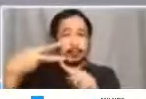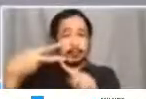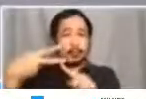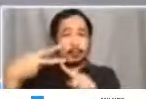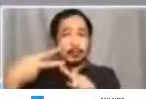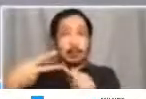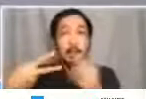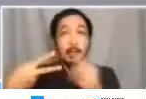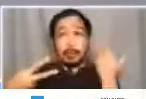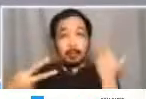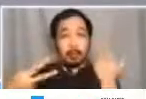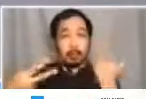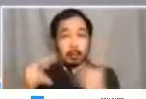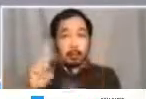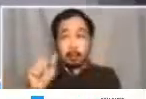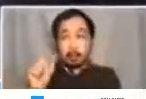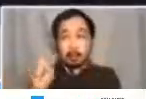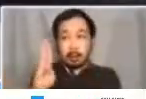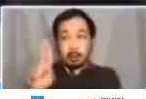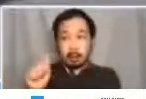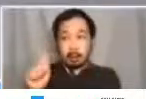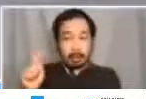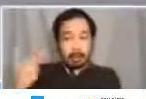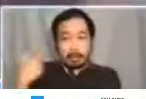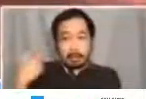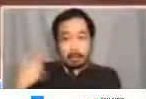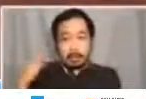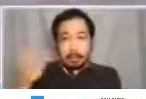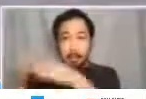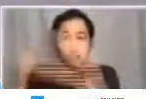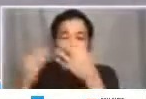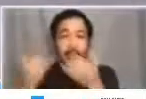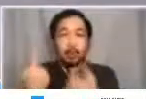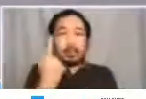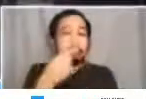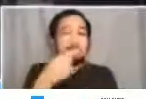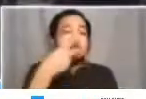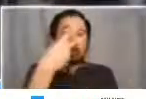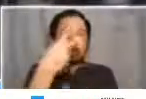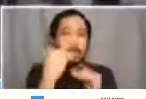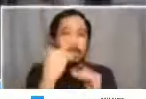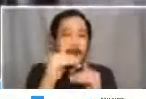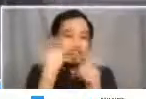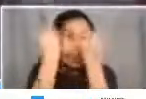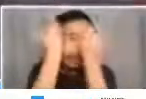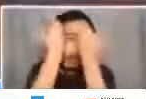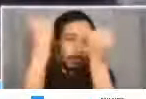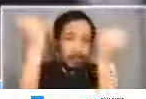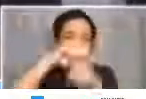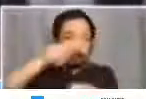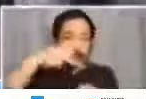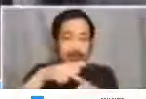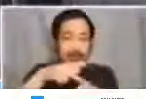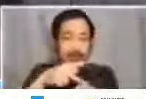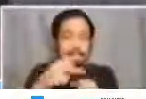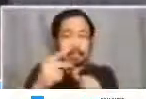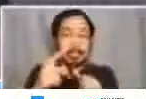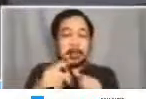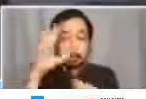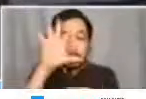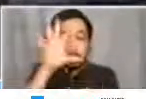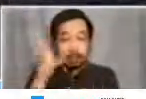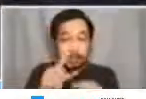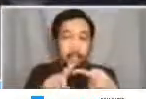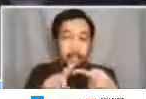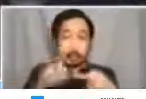bahay. So sila, all, more or less, there are 4,500. Pero dahil bago